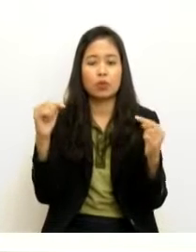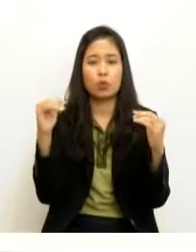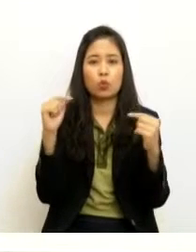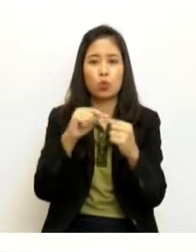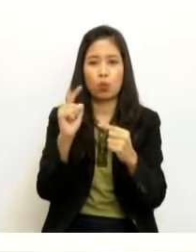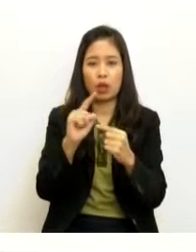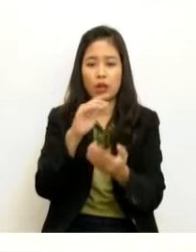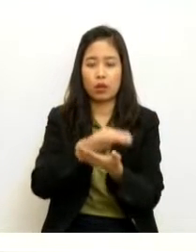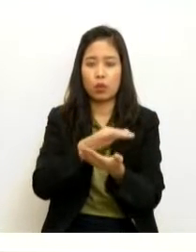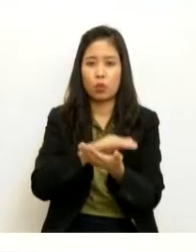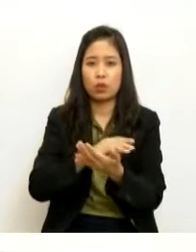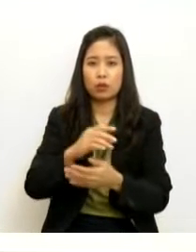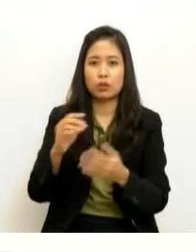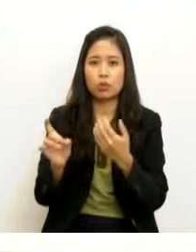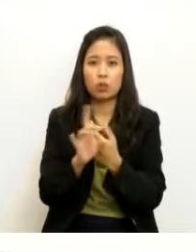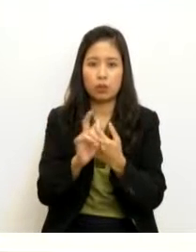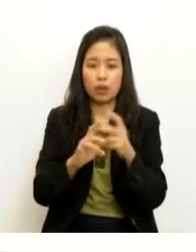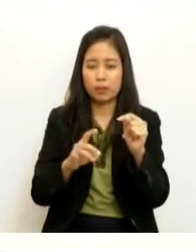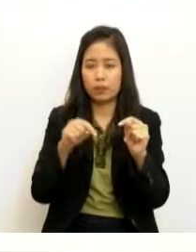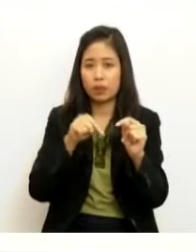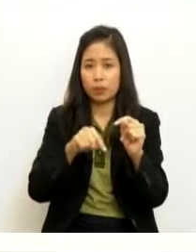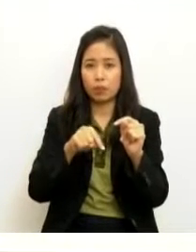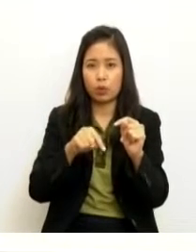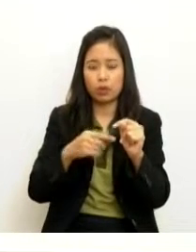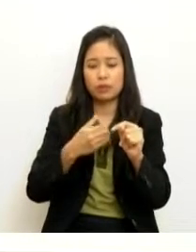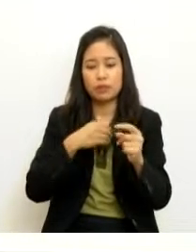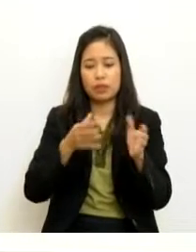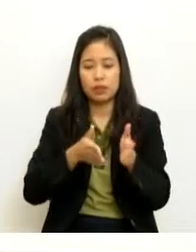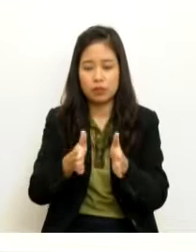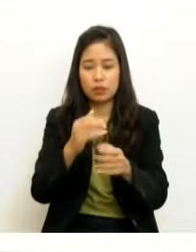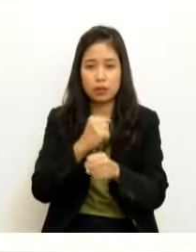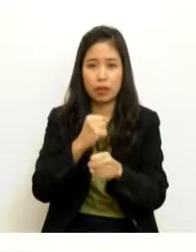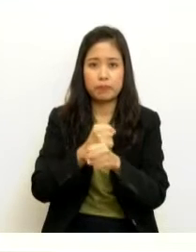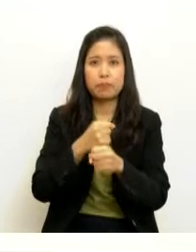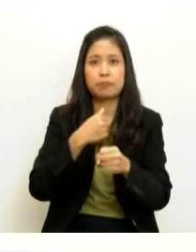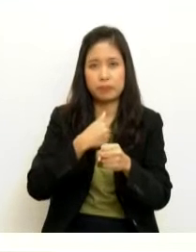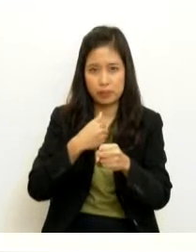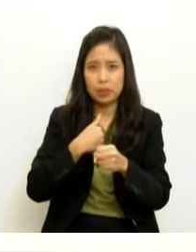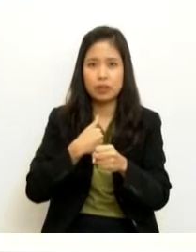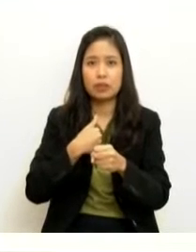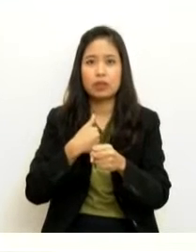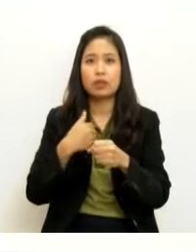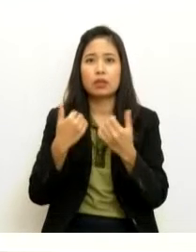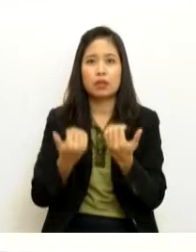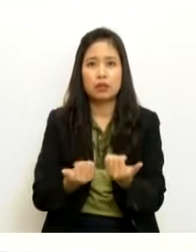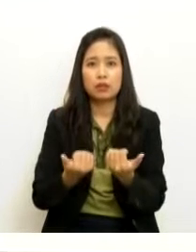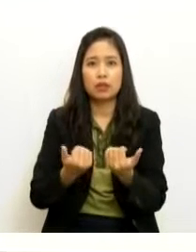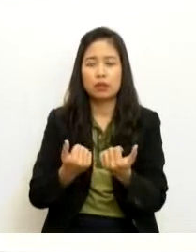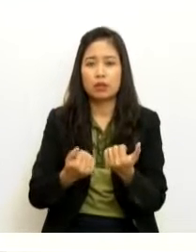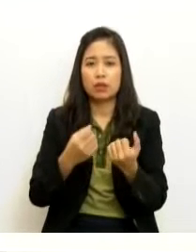ลซึ่งก็มีแนวทางดำเนินการไว้3แนวทางซึ่งตอนนี้ไปทดลองหรือน